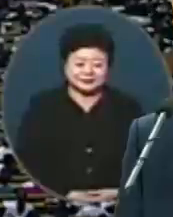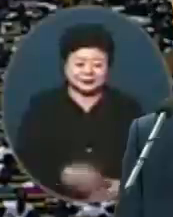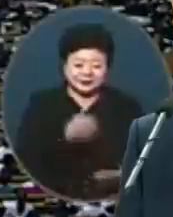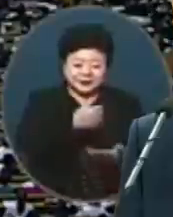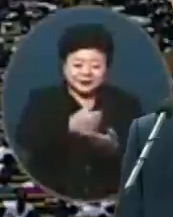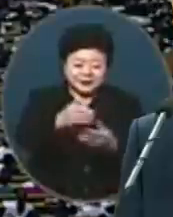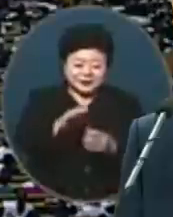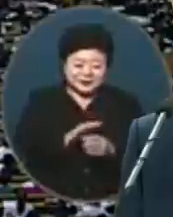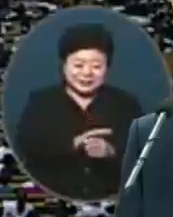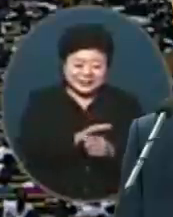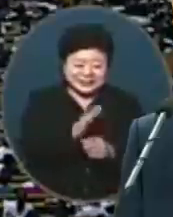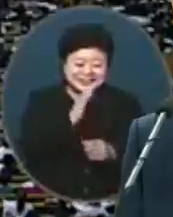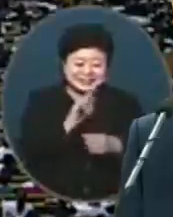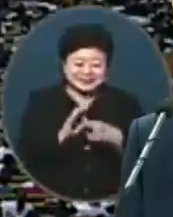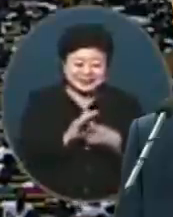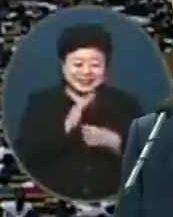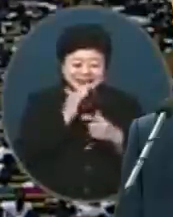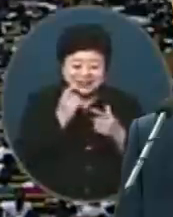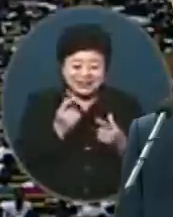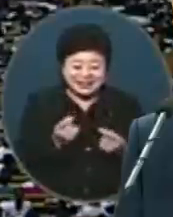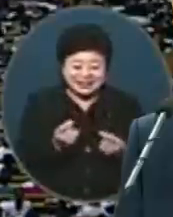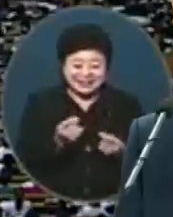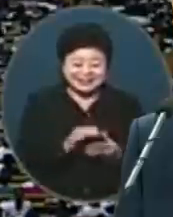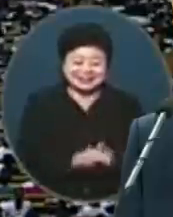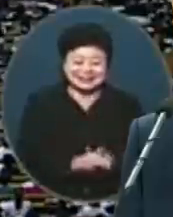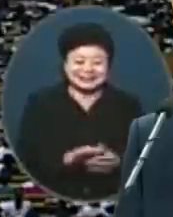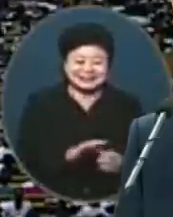주님을 사랑하시면 아멘하십시다.